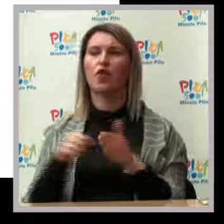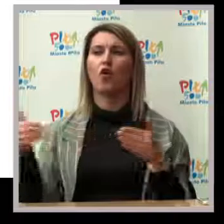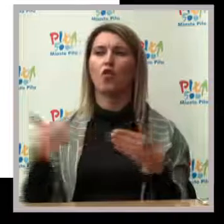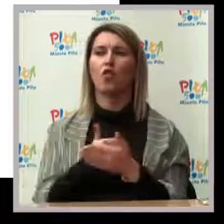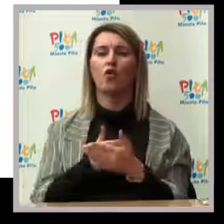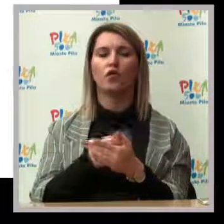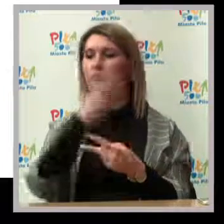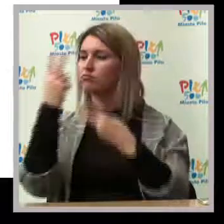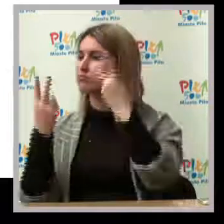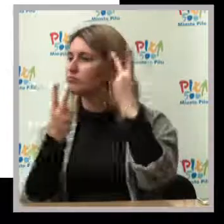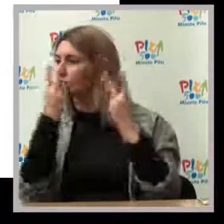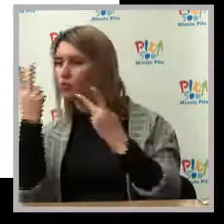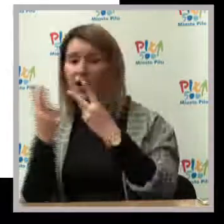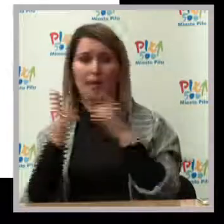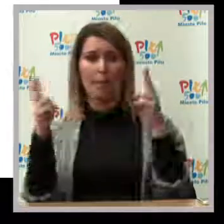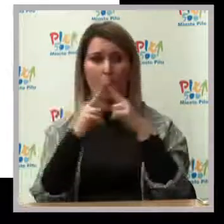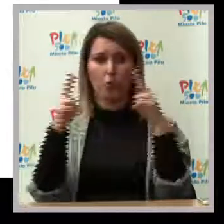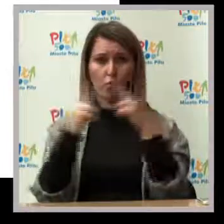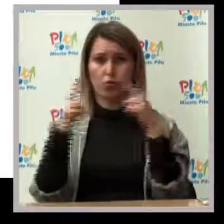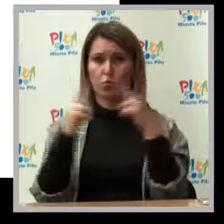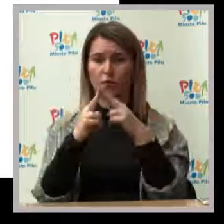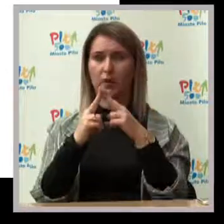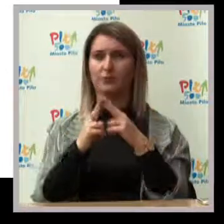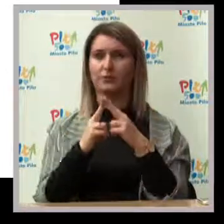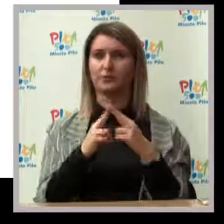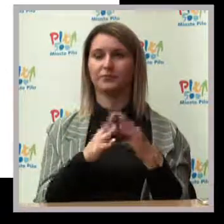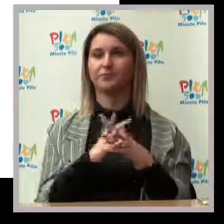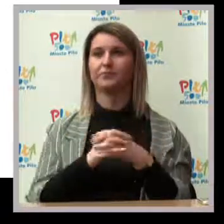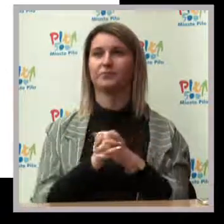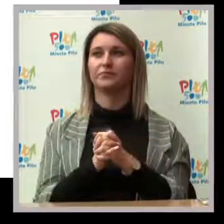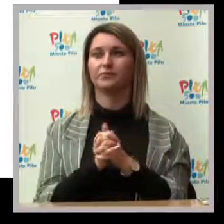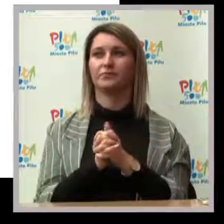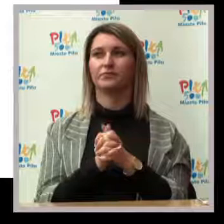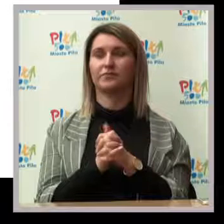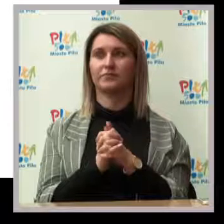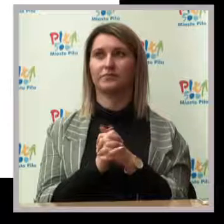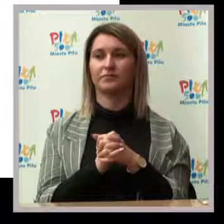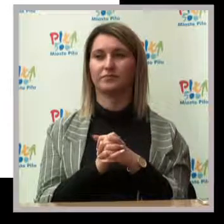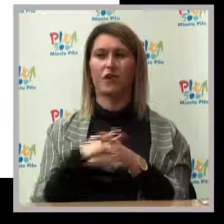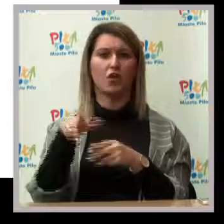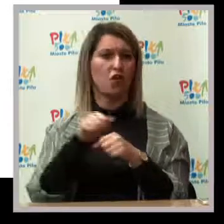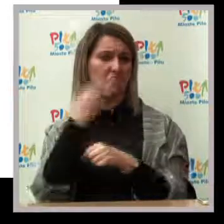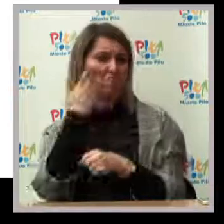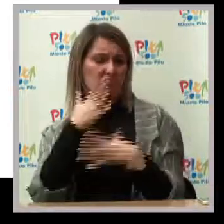się do nowych porozumień i to takie olbrzymie zadanie